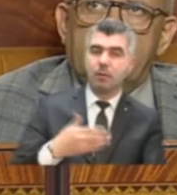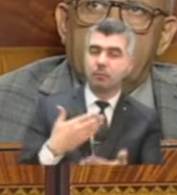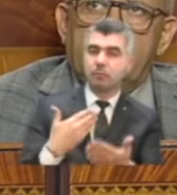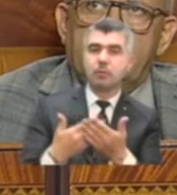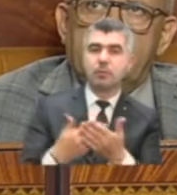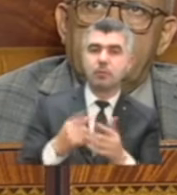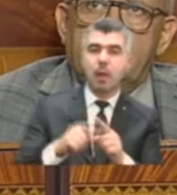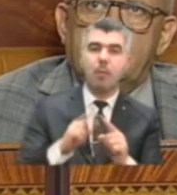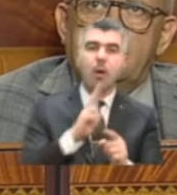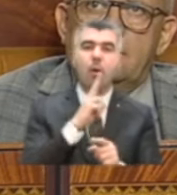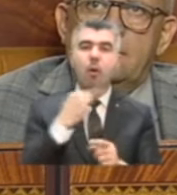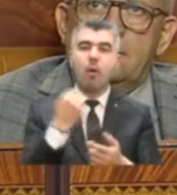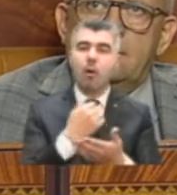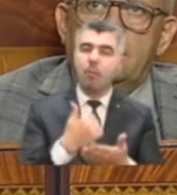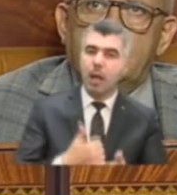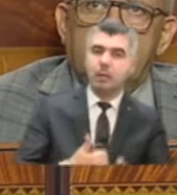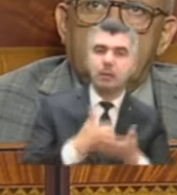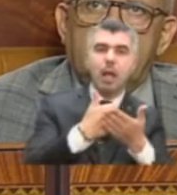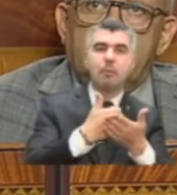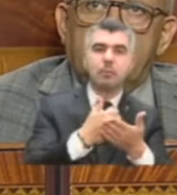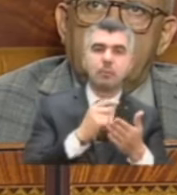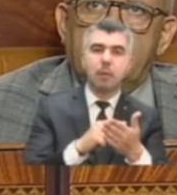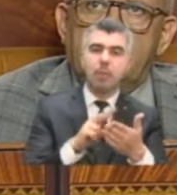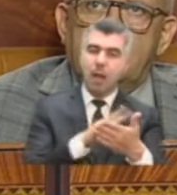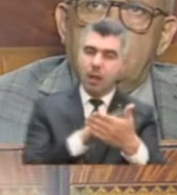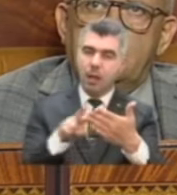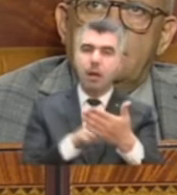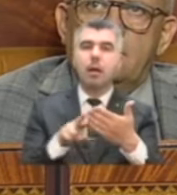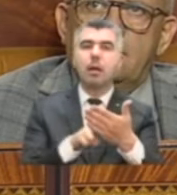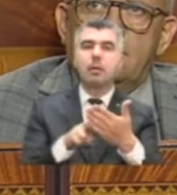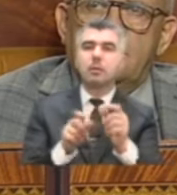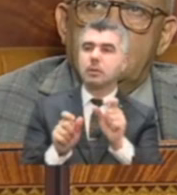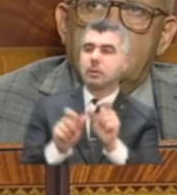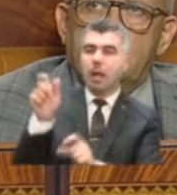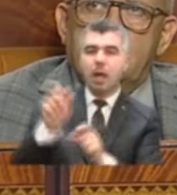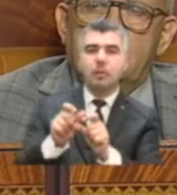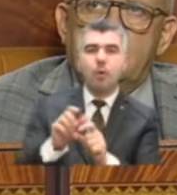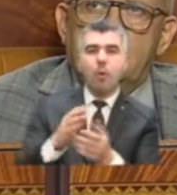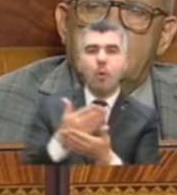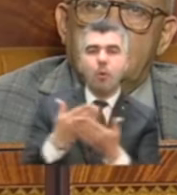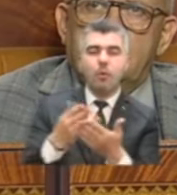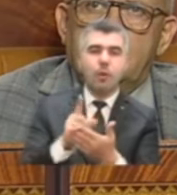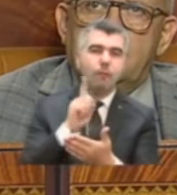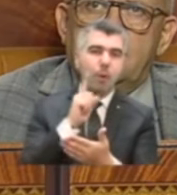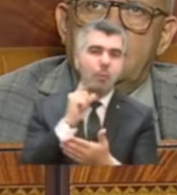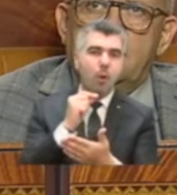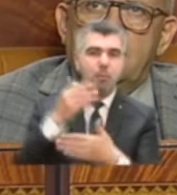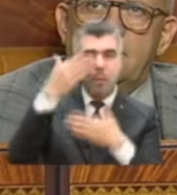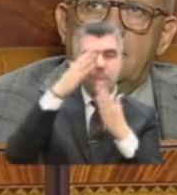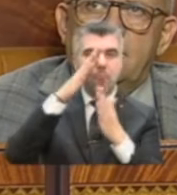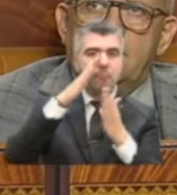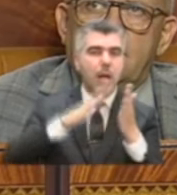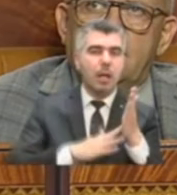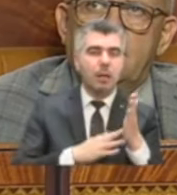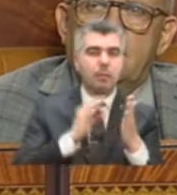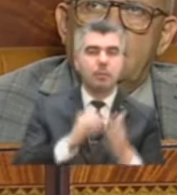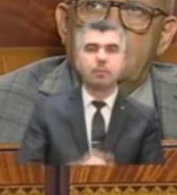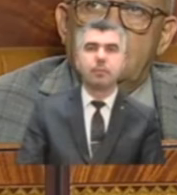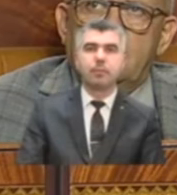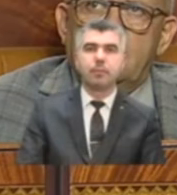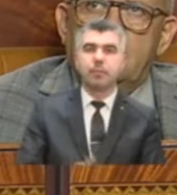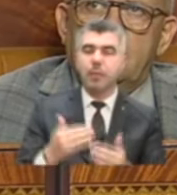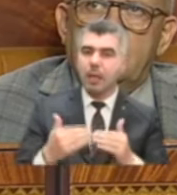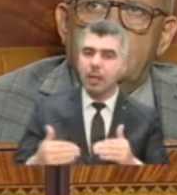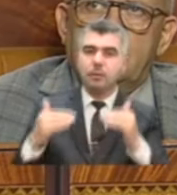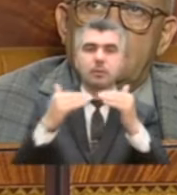لدعم وتعزيز القراءة لدى الجمهور العريض من المغربيات والمغاربة بما ينسجم